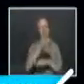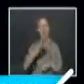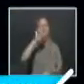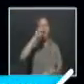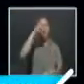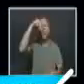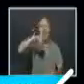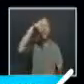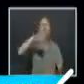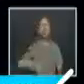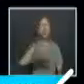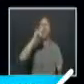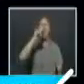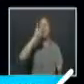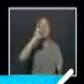כמה ימים,